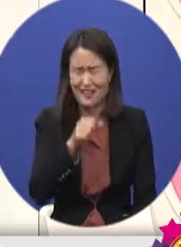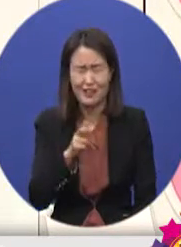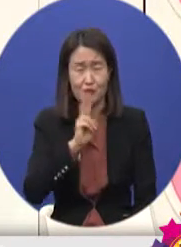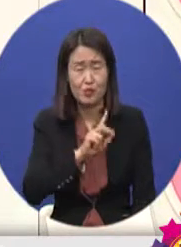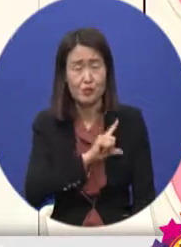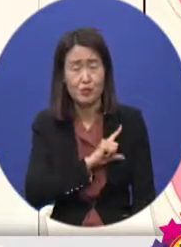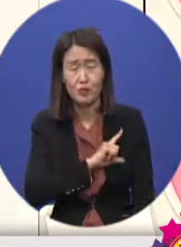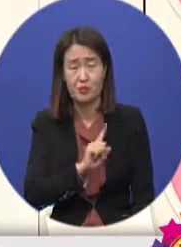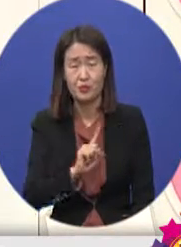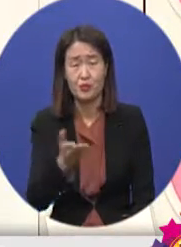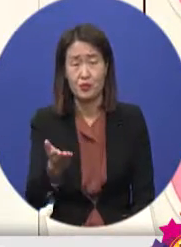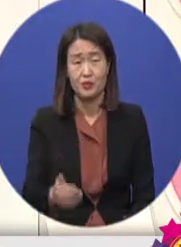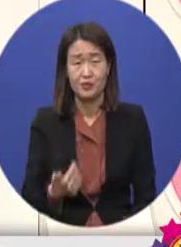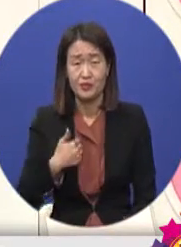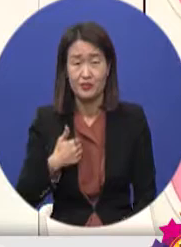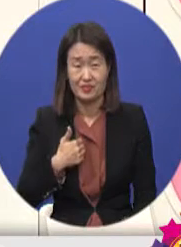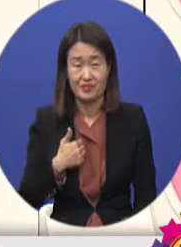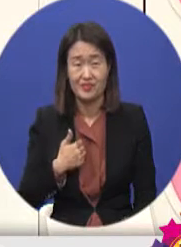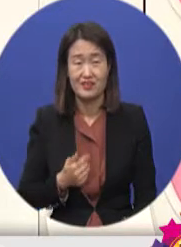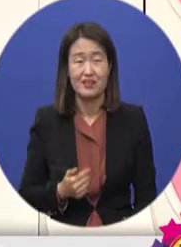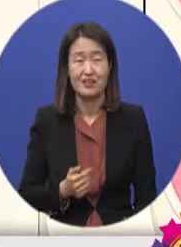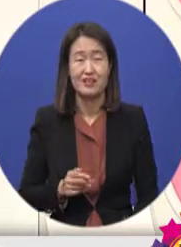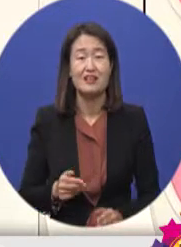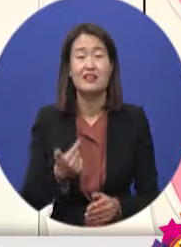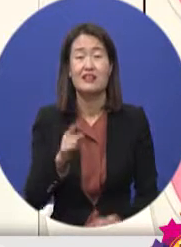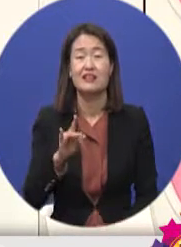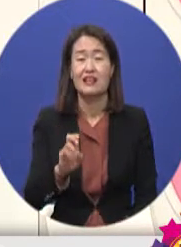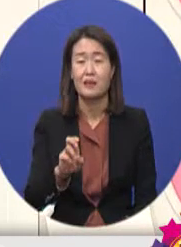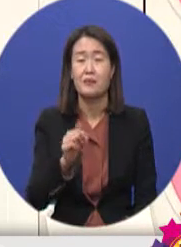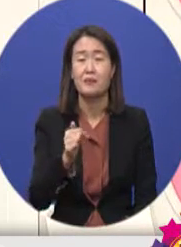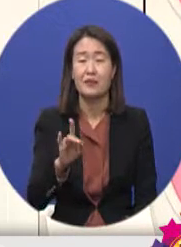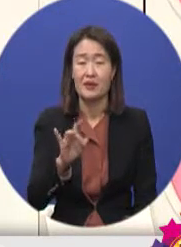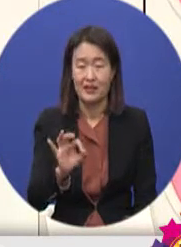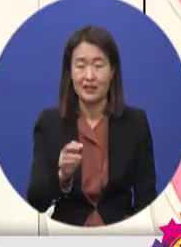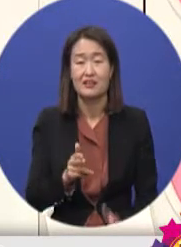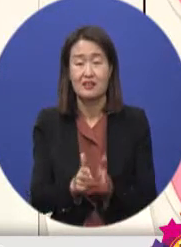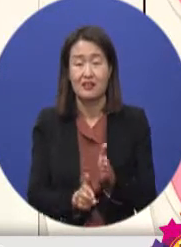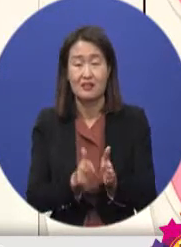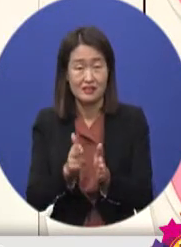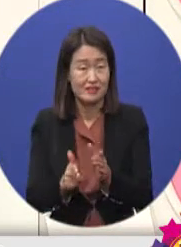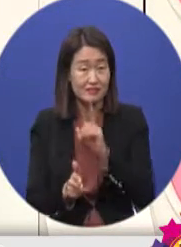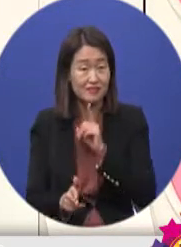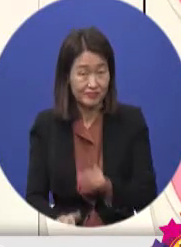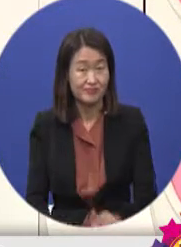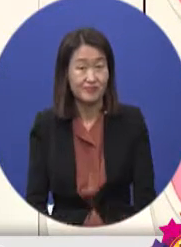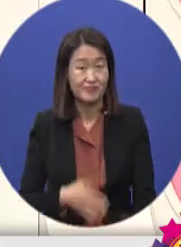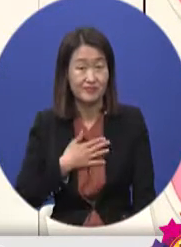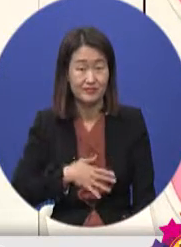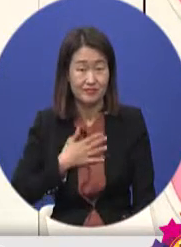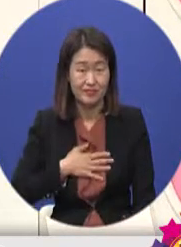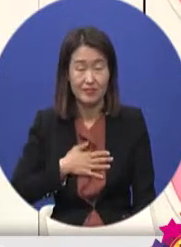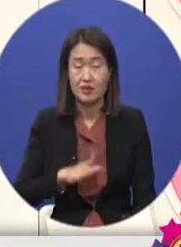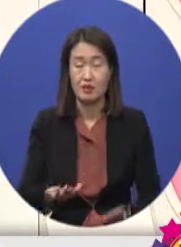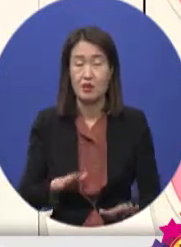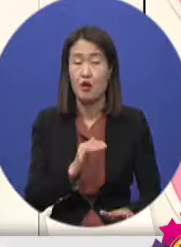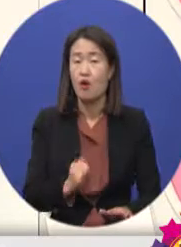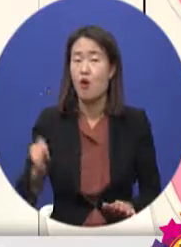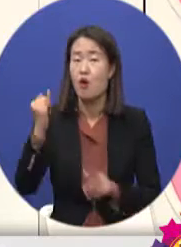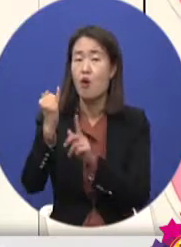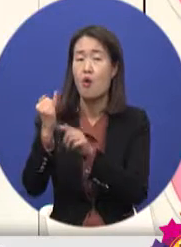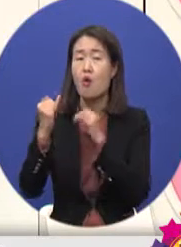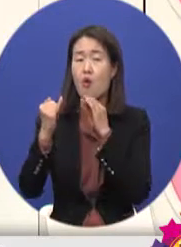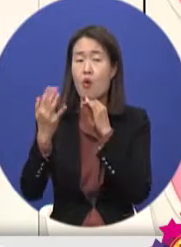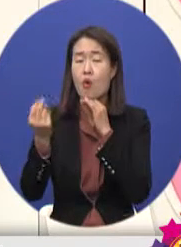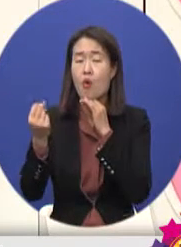노래 부르실까요 오늘은? 네, 남행열차요. 남행열차? 네. 네. 언니는 몇 살 차